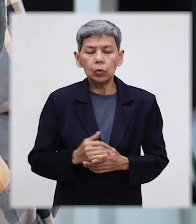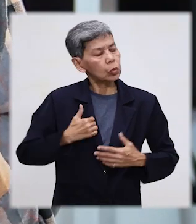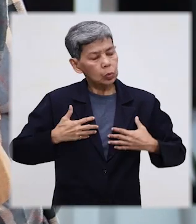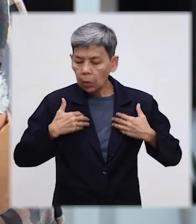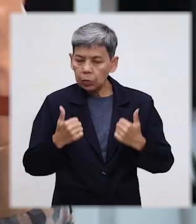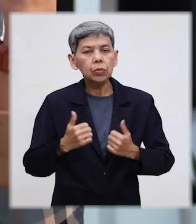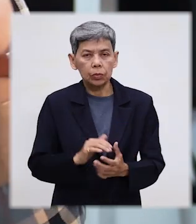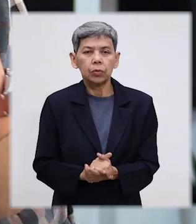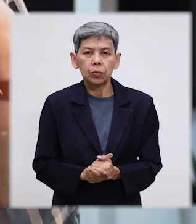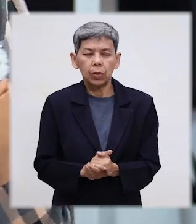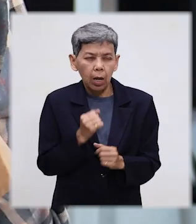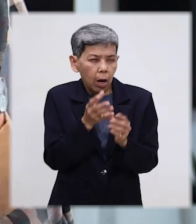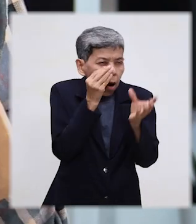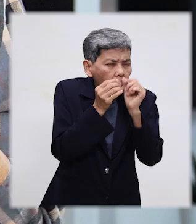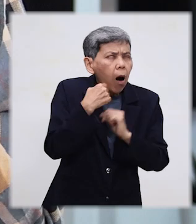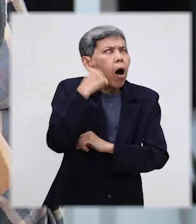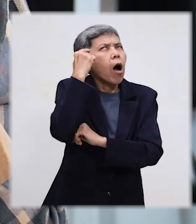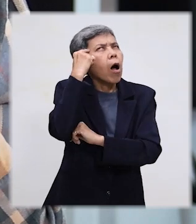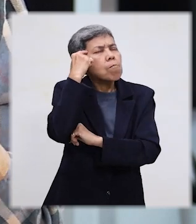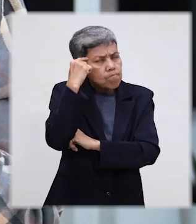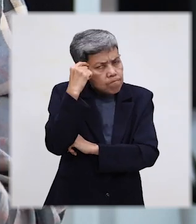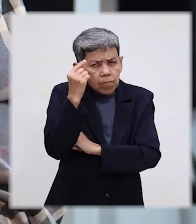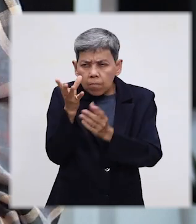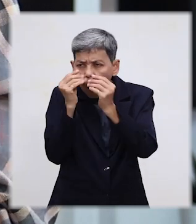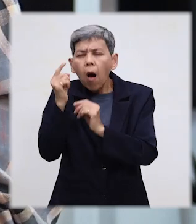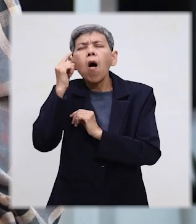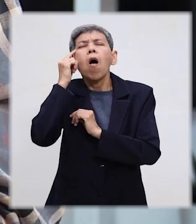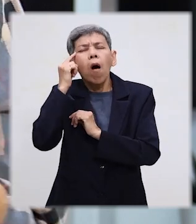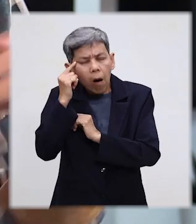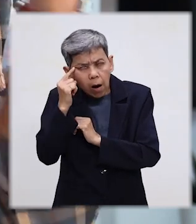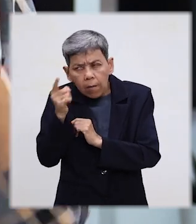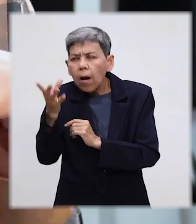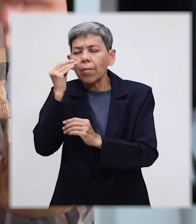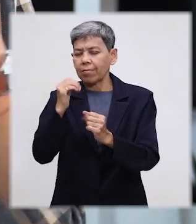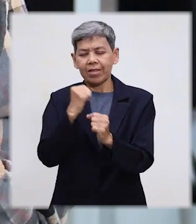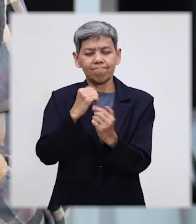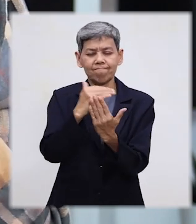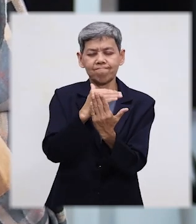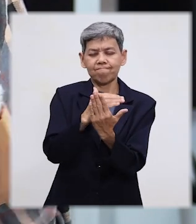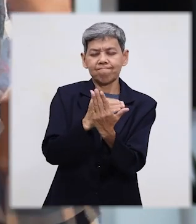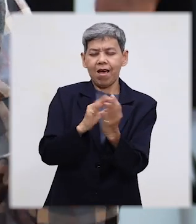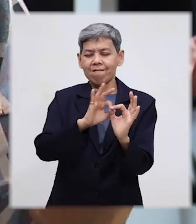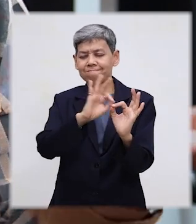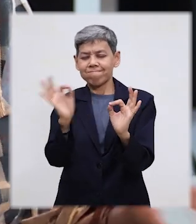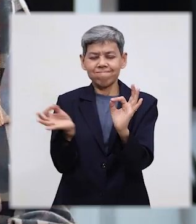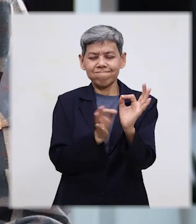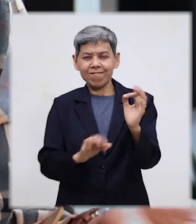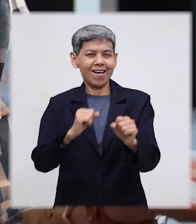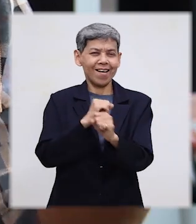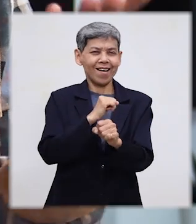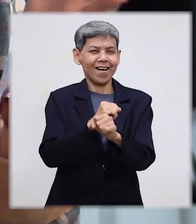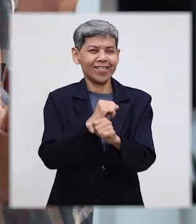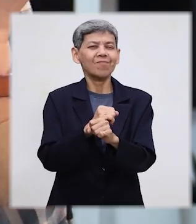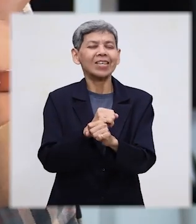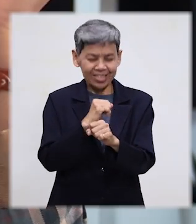าม ใช่ครับ แล้วก็เอามาทบทวนกลับมาที่ตัวเองพัฒนาได้อีกกลับมาเรื่องเดิมอีกก็คือกลับมาพัฒนาตัวเองเอาจริงๆมันเป็นการ